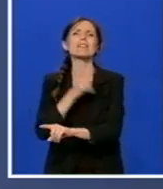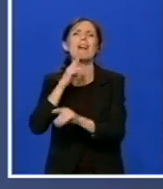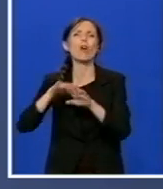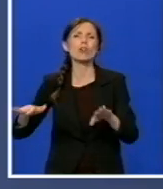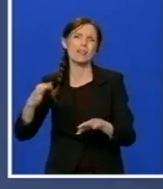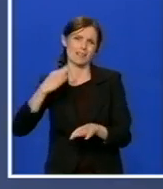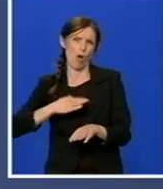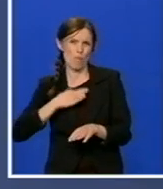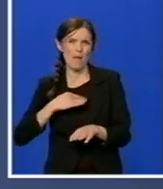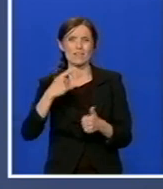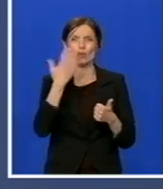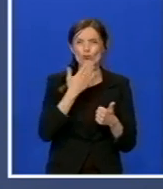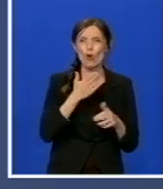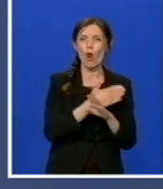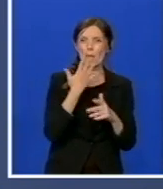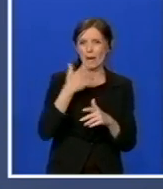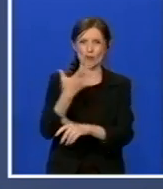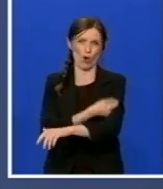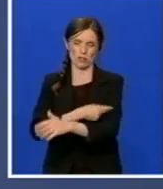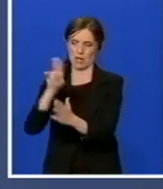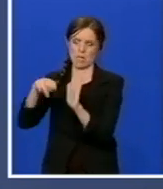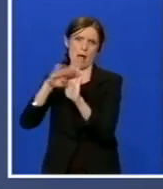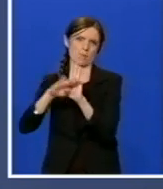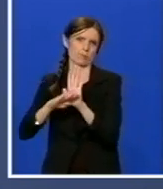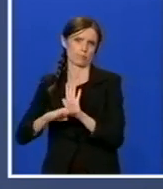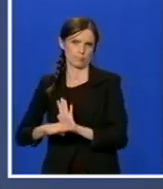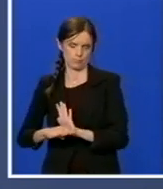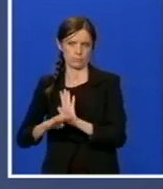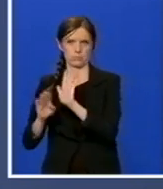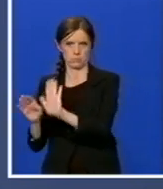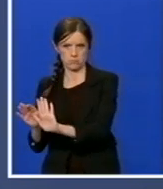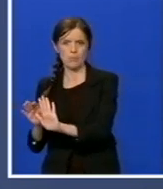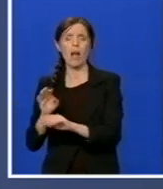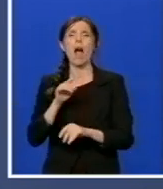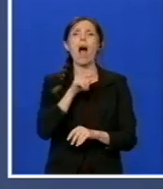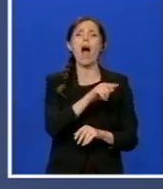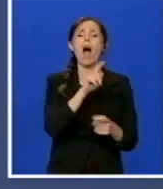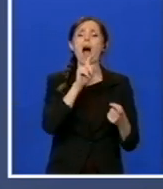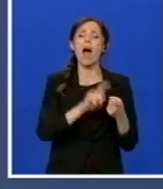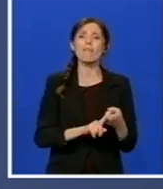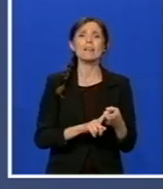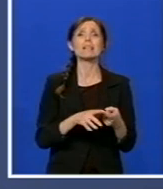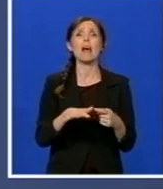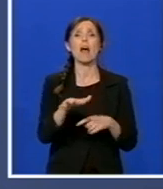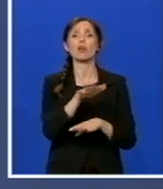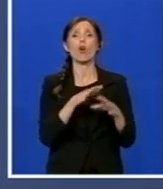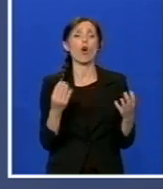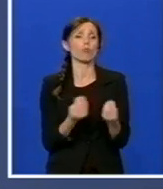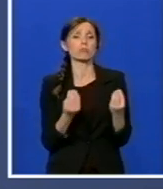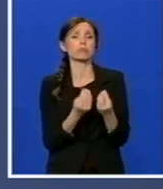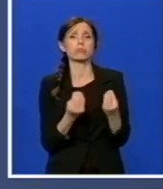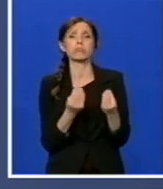školskog i predškolskog uzrasta, takva vrsta istraživanja koje se odnose na znanje, navike i ponašanja u vezi